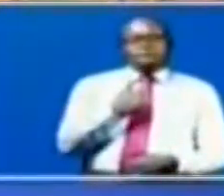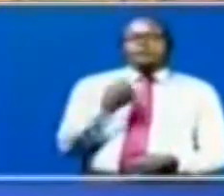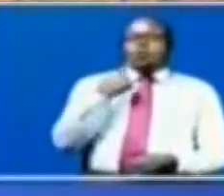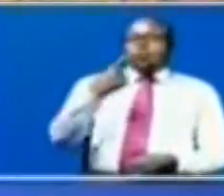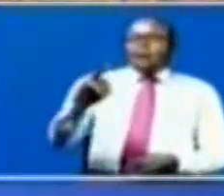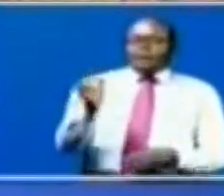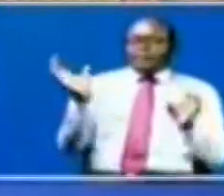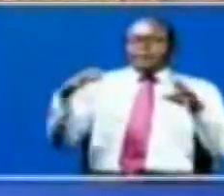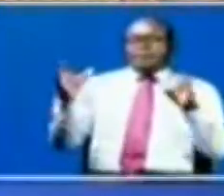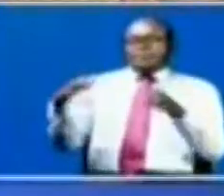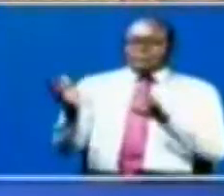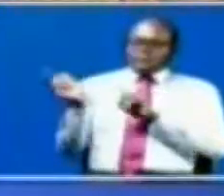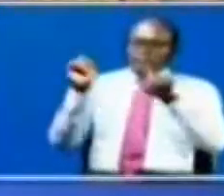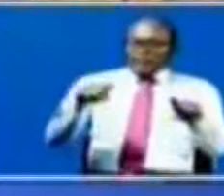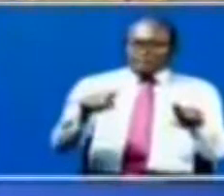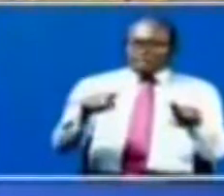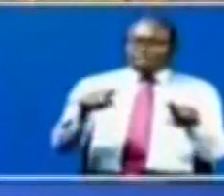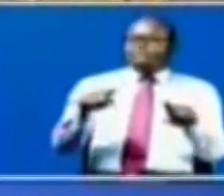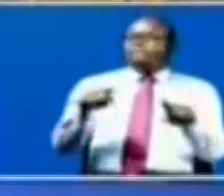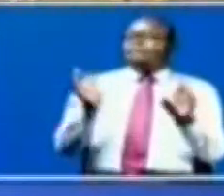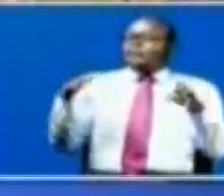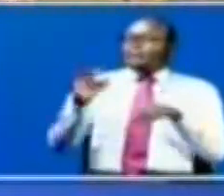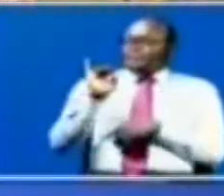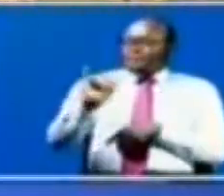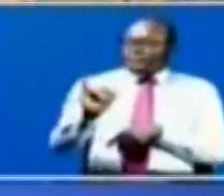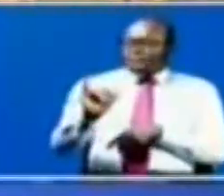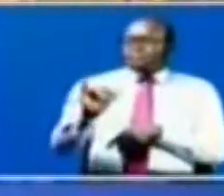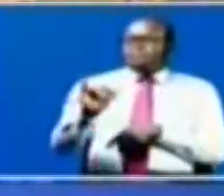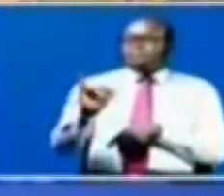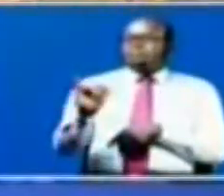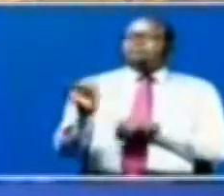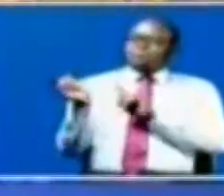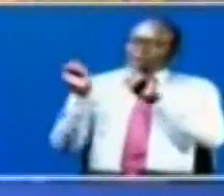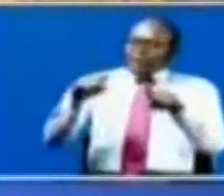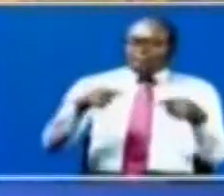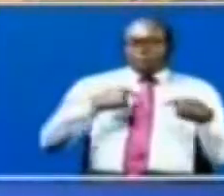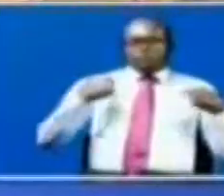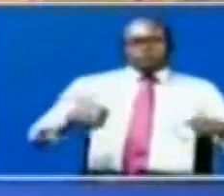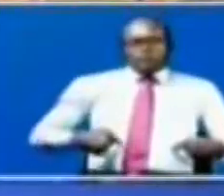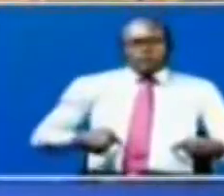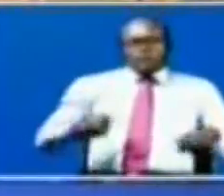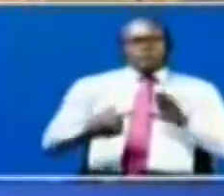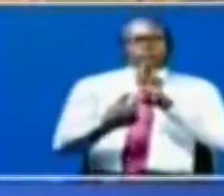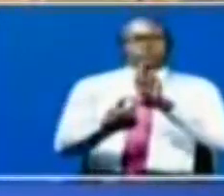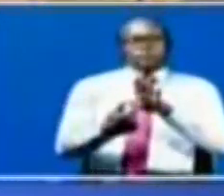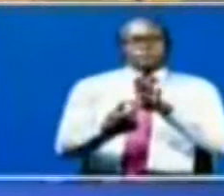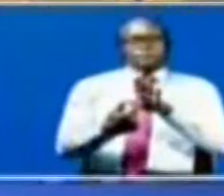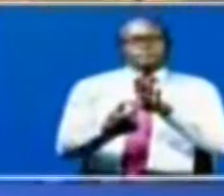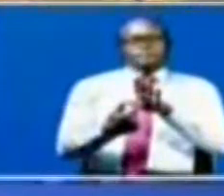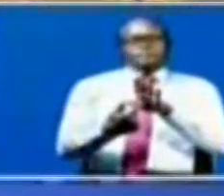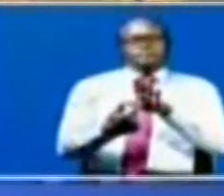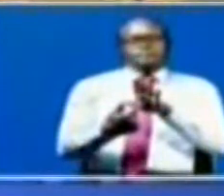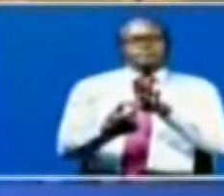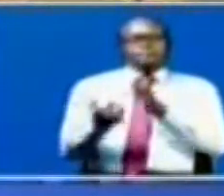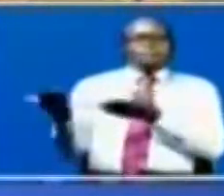100, na kampuni ambazo zimeweza kuja Shanghai Uchina hapa kuonyesha ama